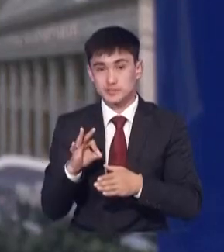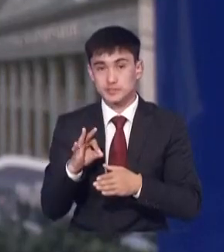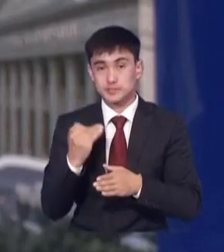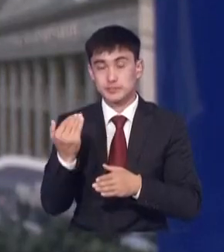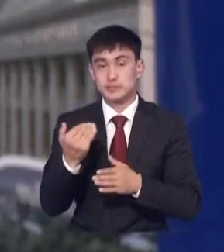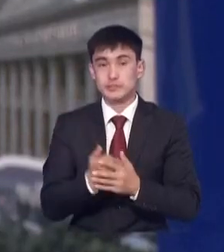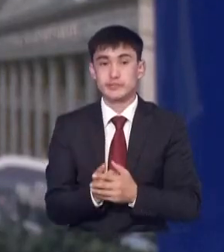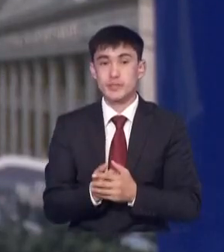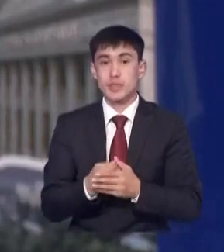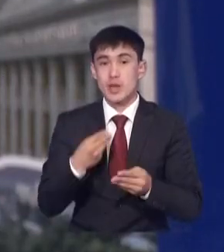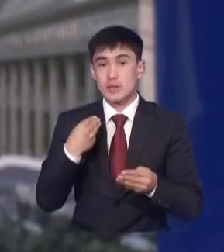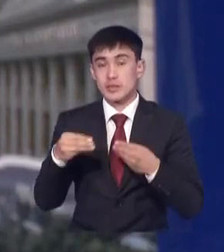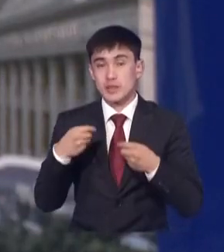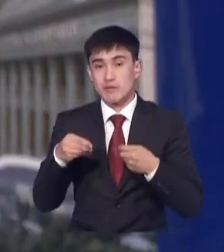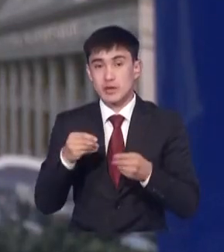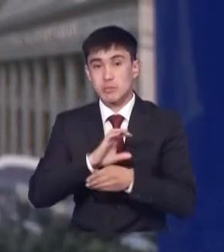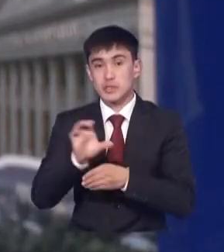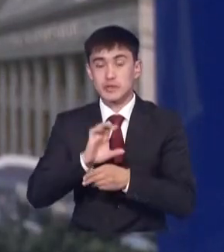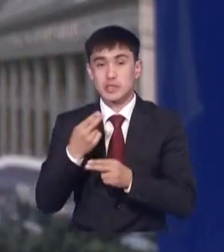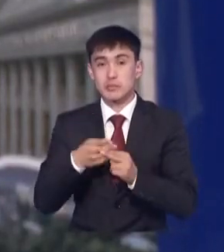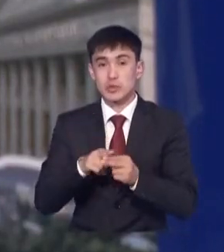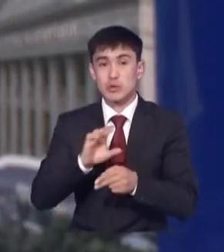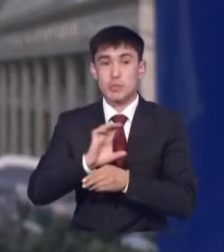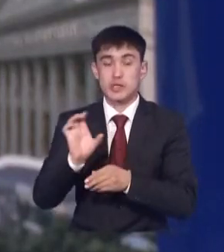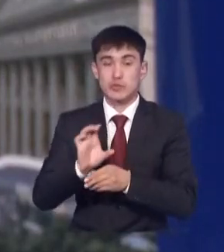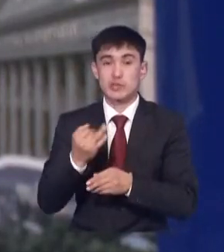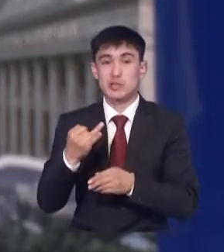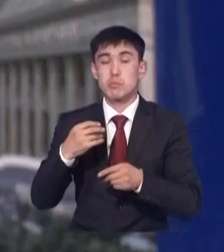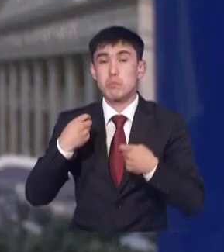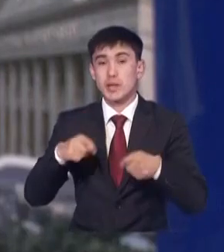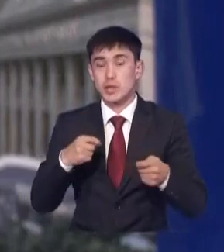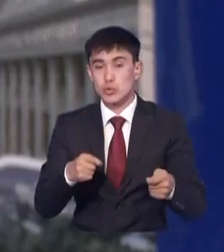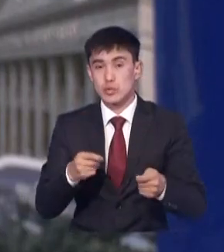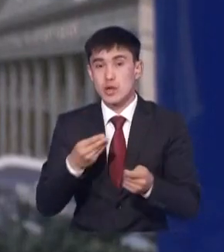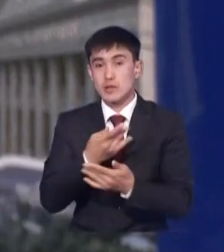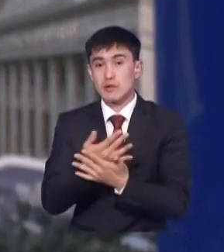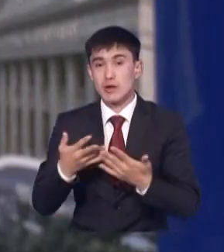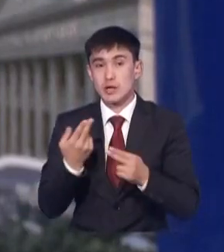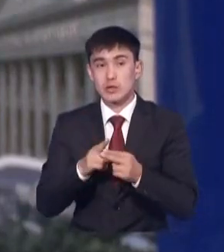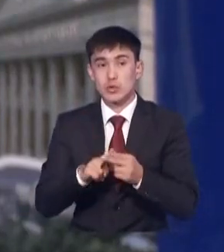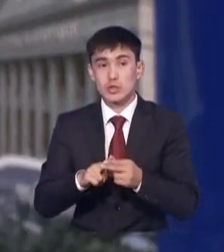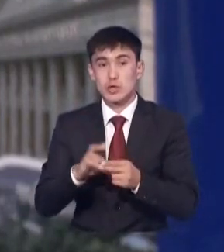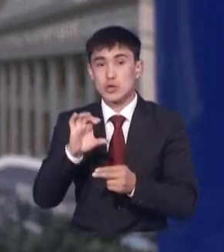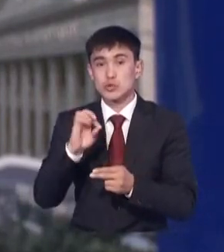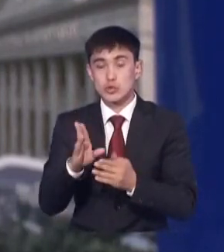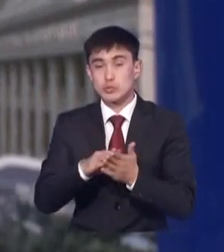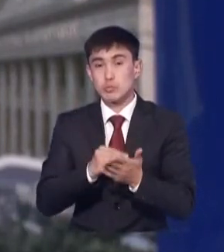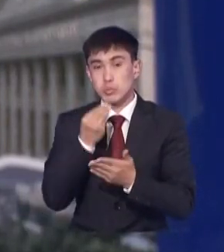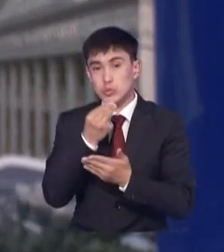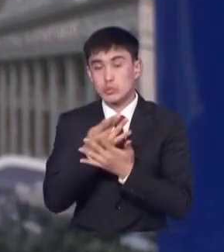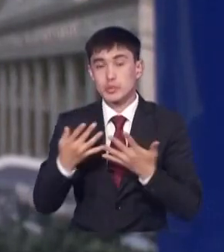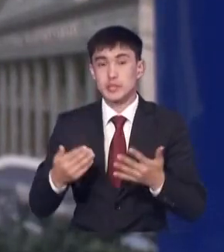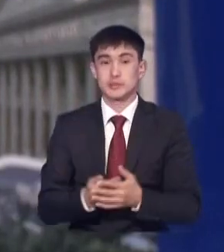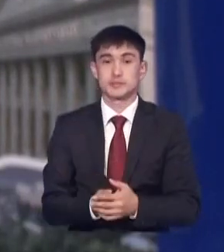именно товаропроизводителям, которые производят и продают товары, которые относятся к социально значимым продуктам